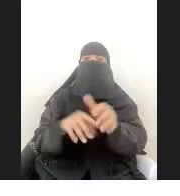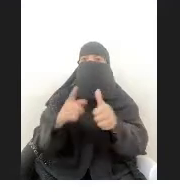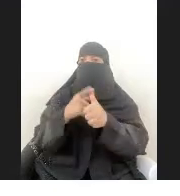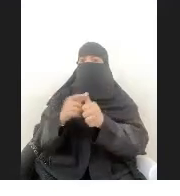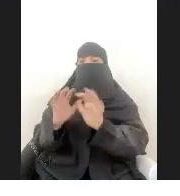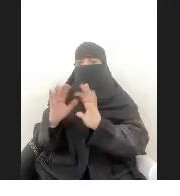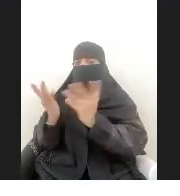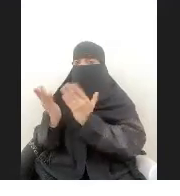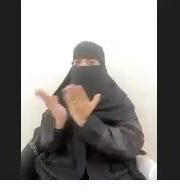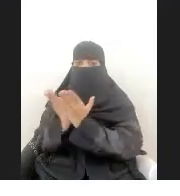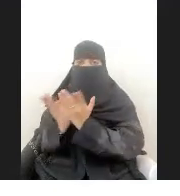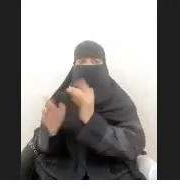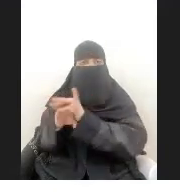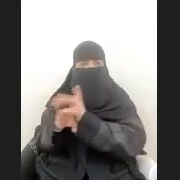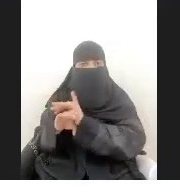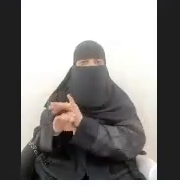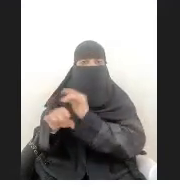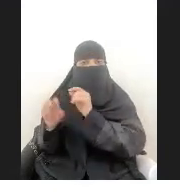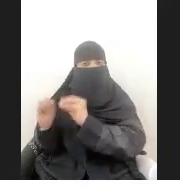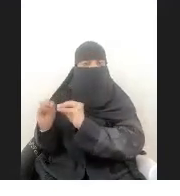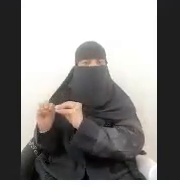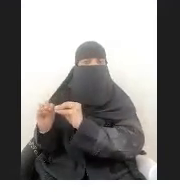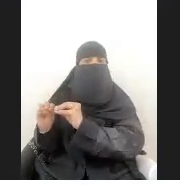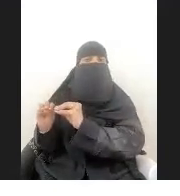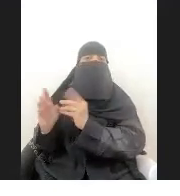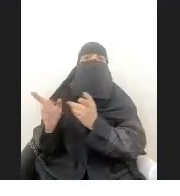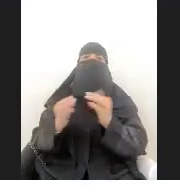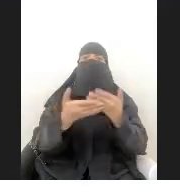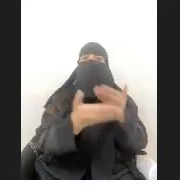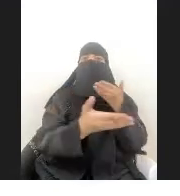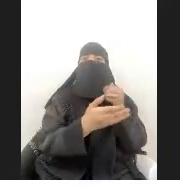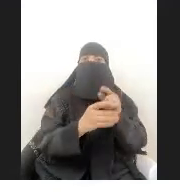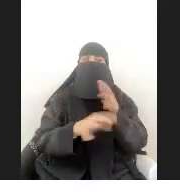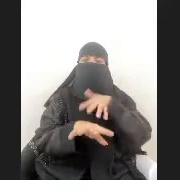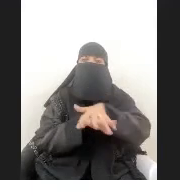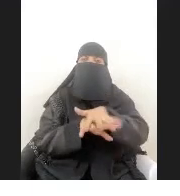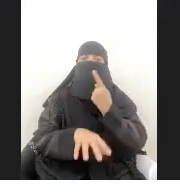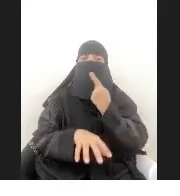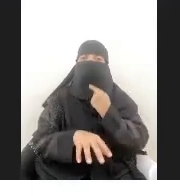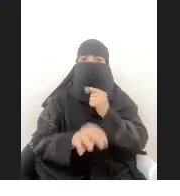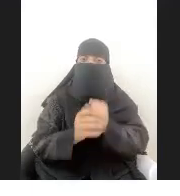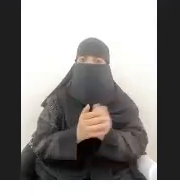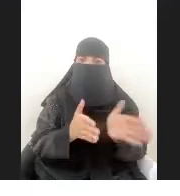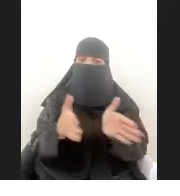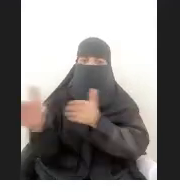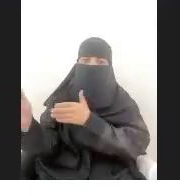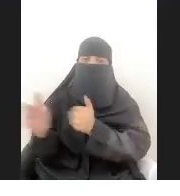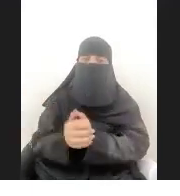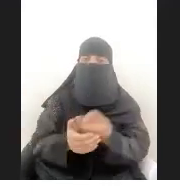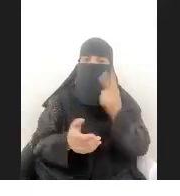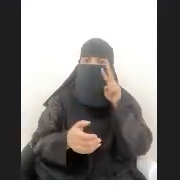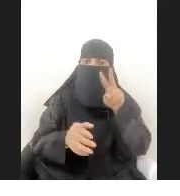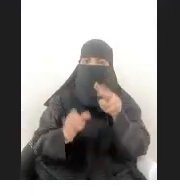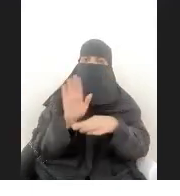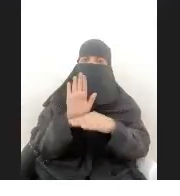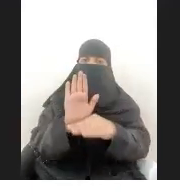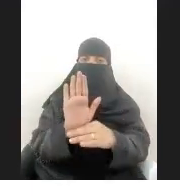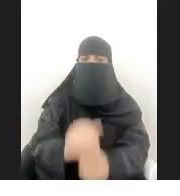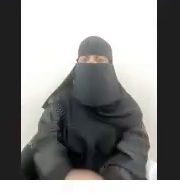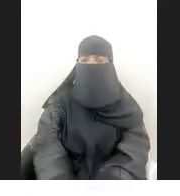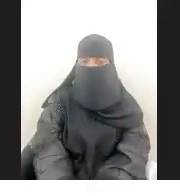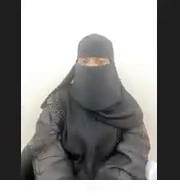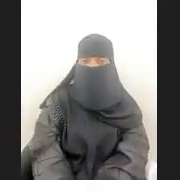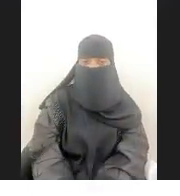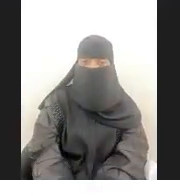قبل لما ندخل في عالم التصميم، حابة أوريكم هذه الفريمورك حقت الإيفاليويشن أن أسسمنت